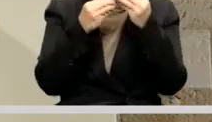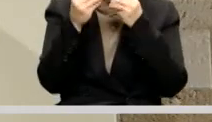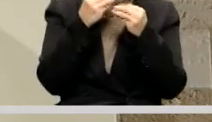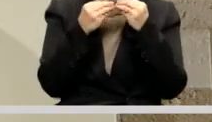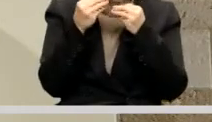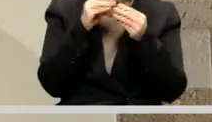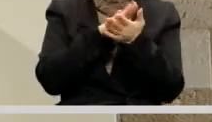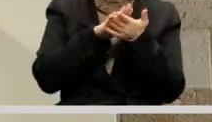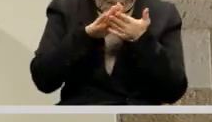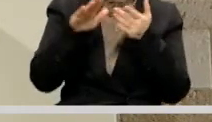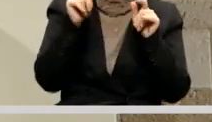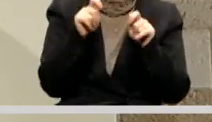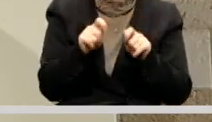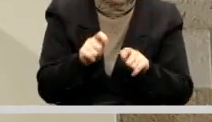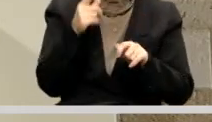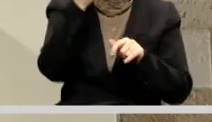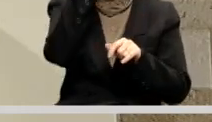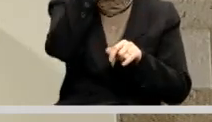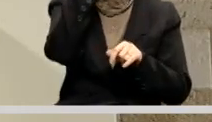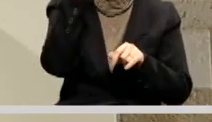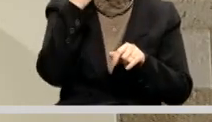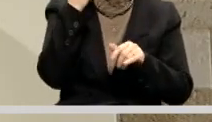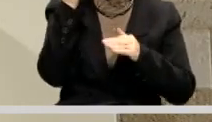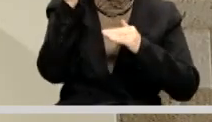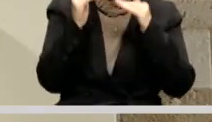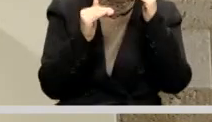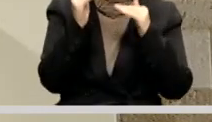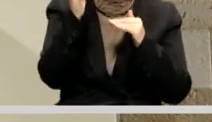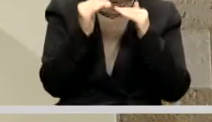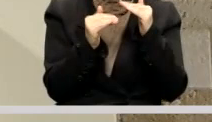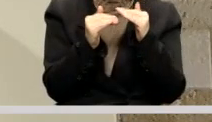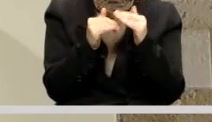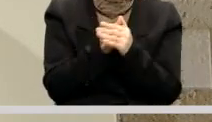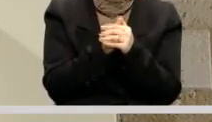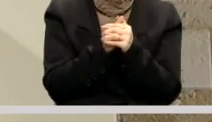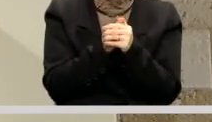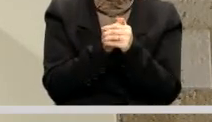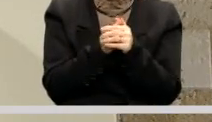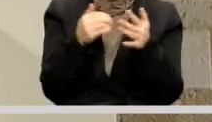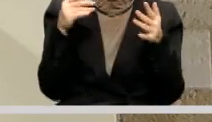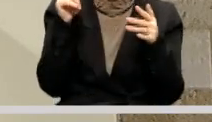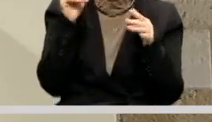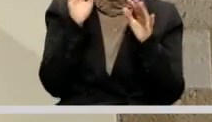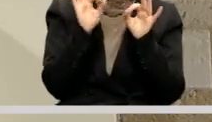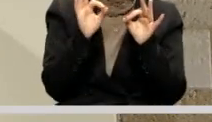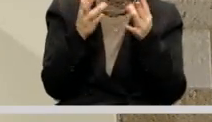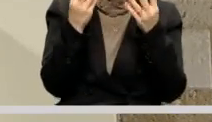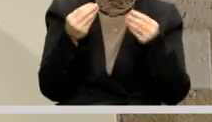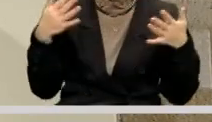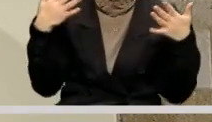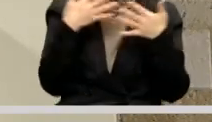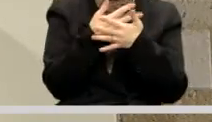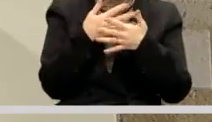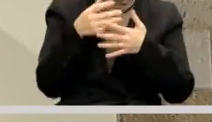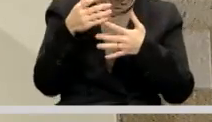şekerinizi, açlık insülininizi ve genel açlık dengenizi sağlayacağı için akşam saatlerinde enerji alımınız